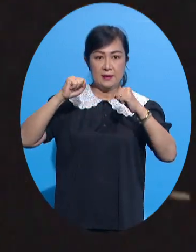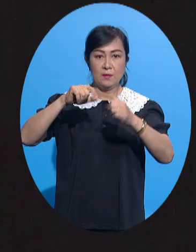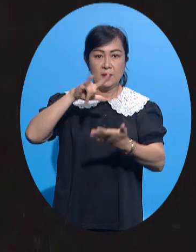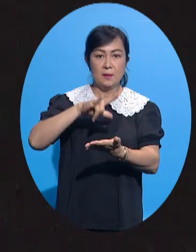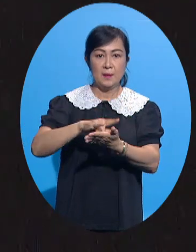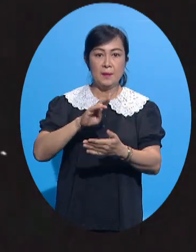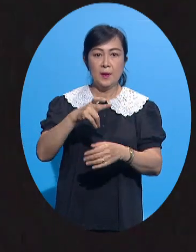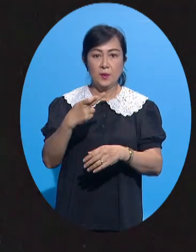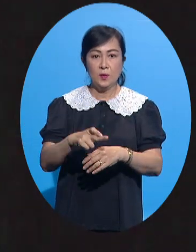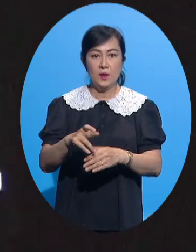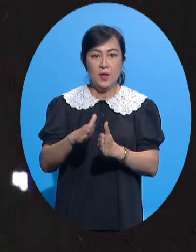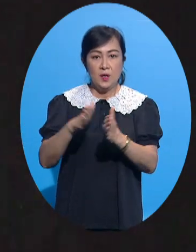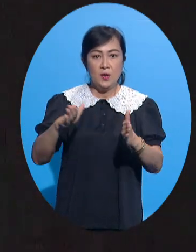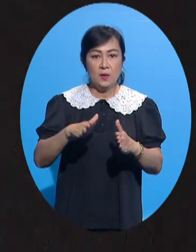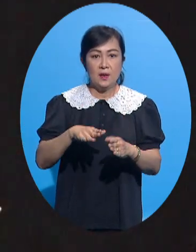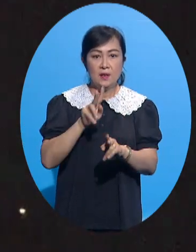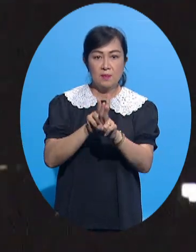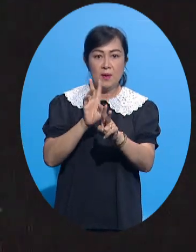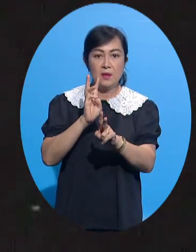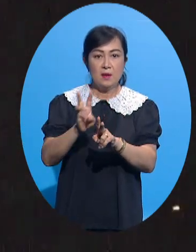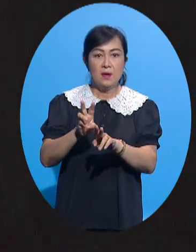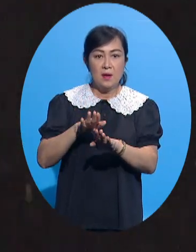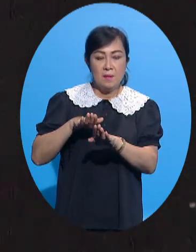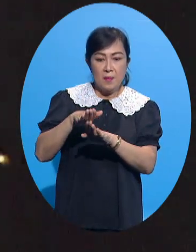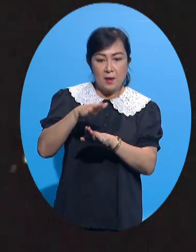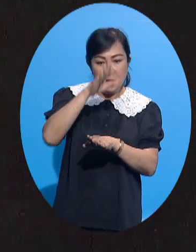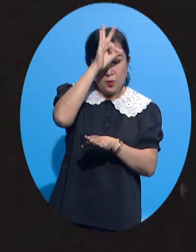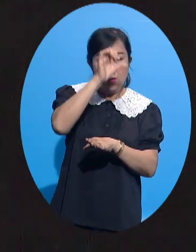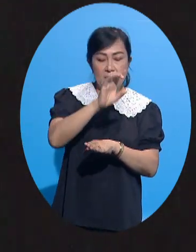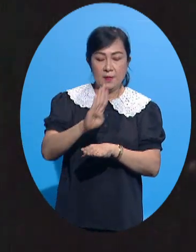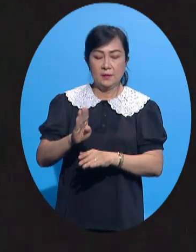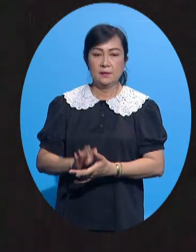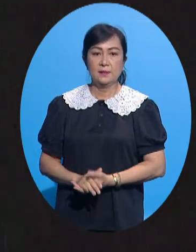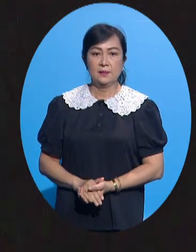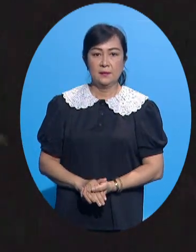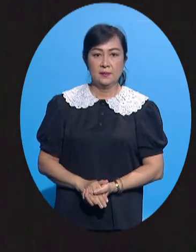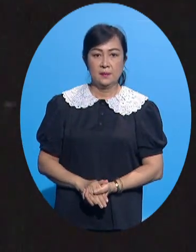xuống sân bay quốc tế Beirut, nơi nhiều người đang xếp hàng để chờ bay khỏi thủ đô Liban.